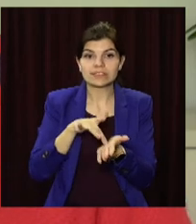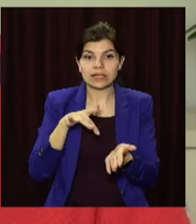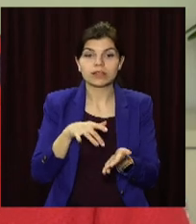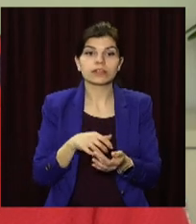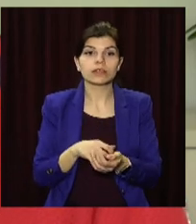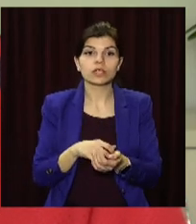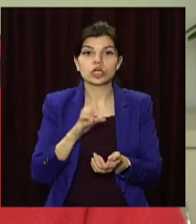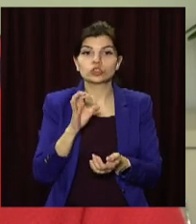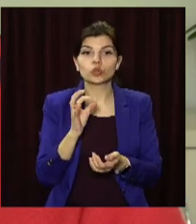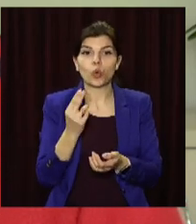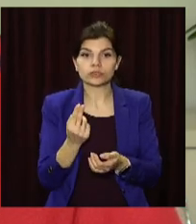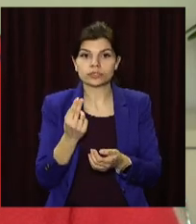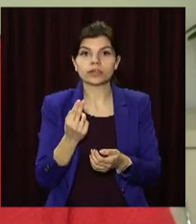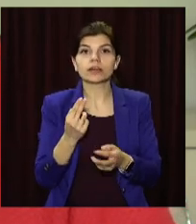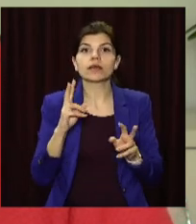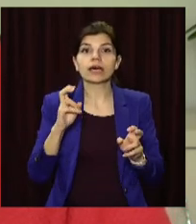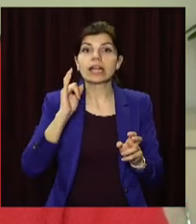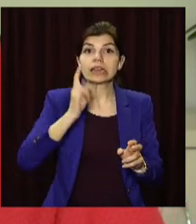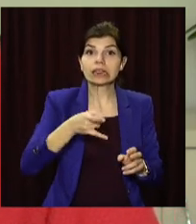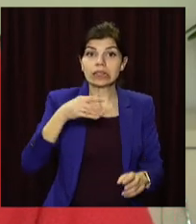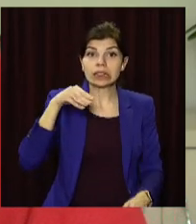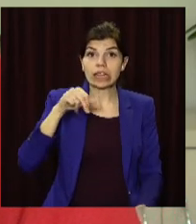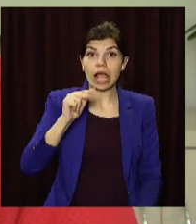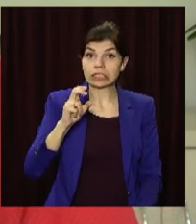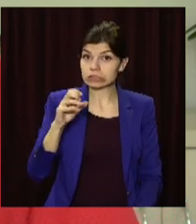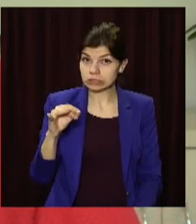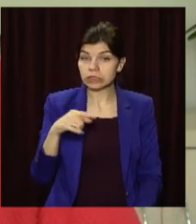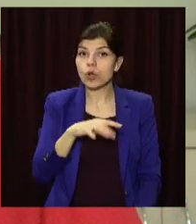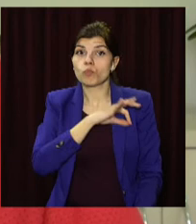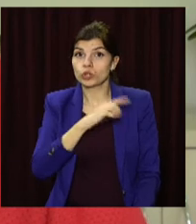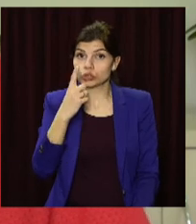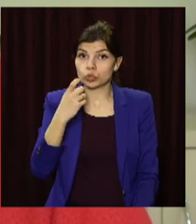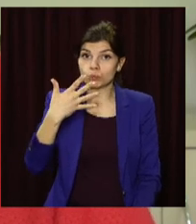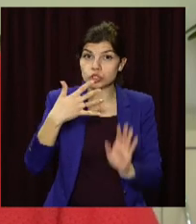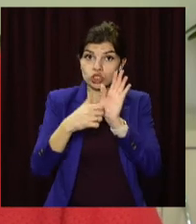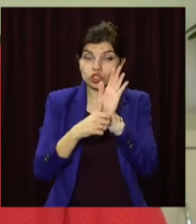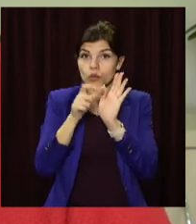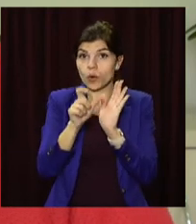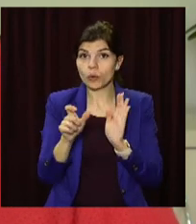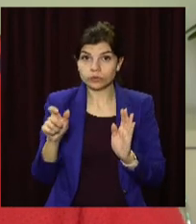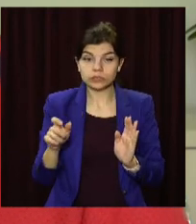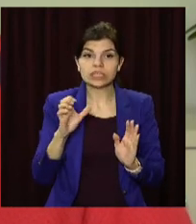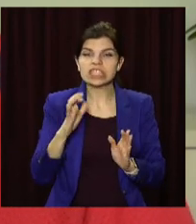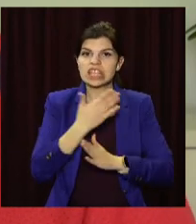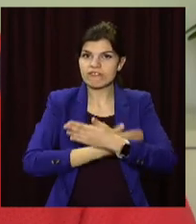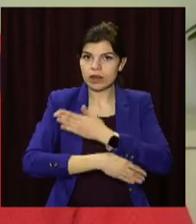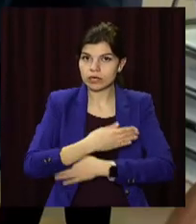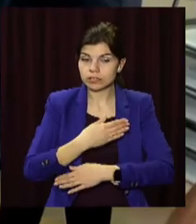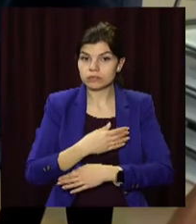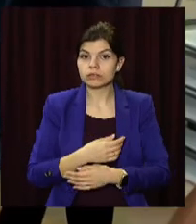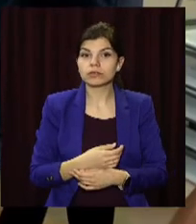центрах соціальне таксі, якою користуються 156 осіб з